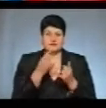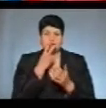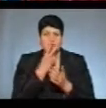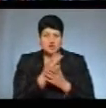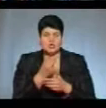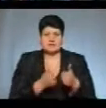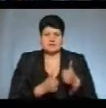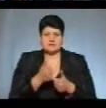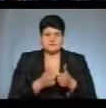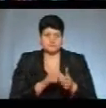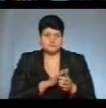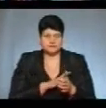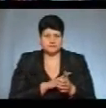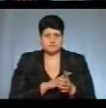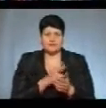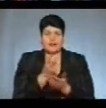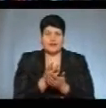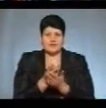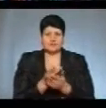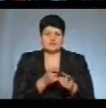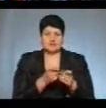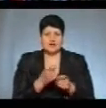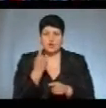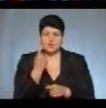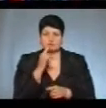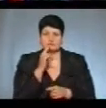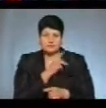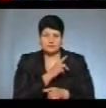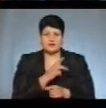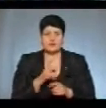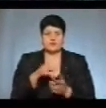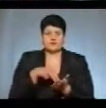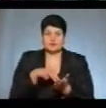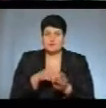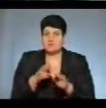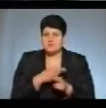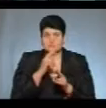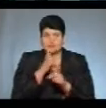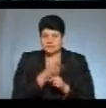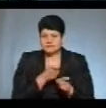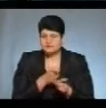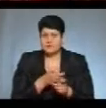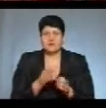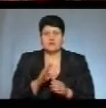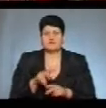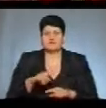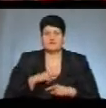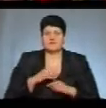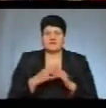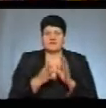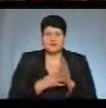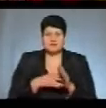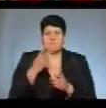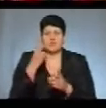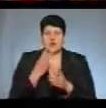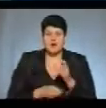як змагався Дмитро. Лежачи, він відстрілявся з одним промахом, у стійці без промахів фінішував 19-м, програвши лідеру